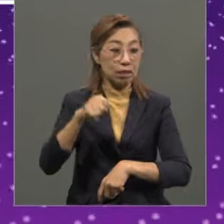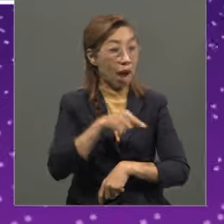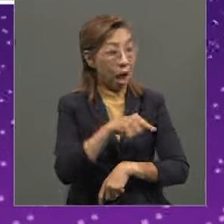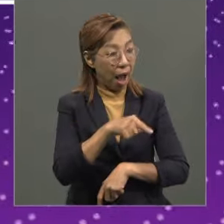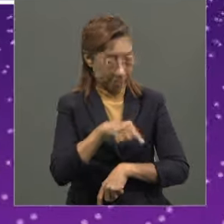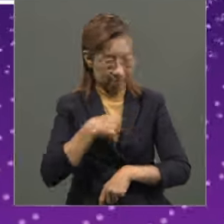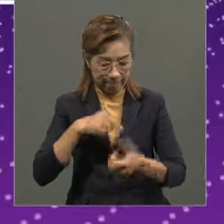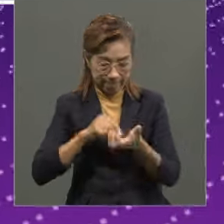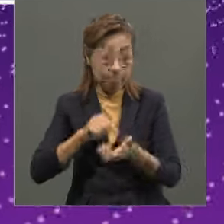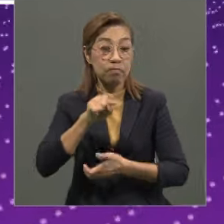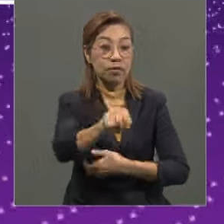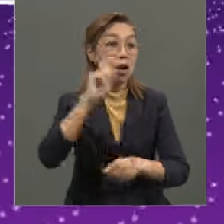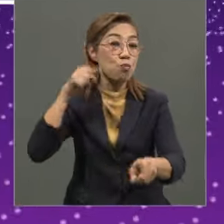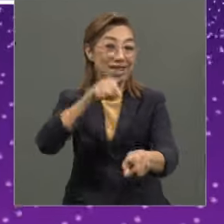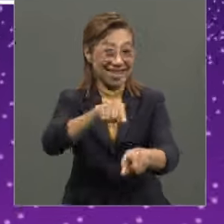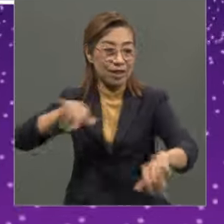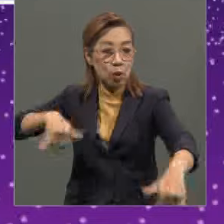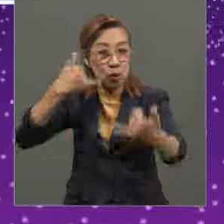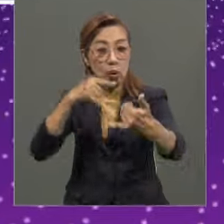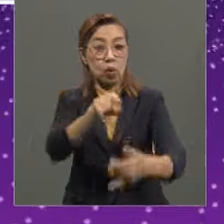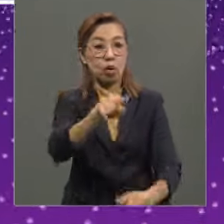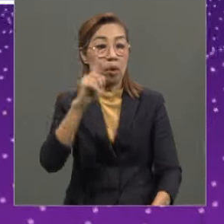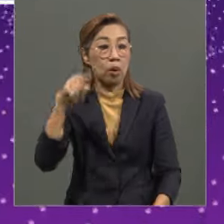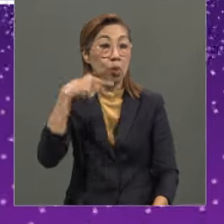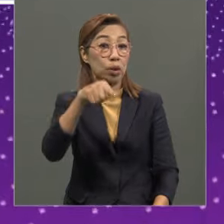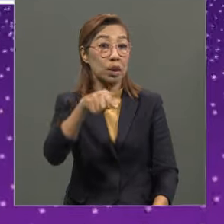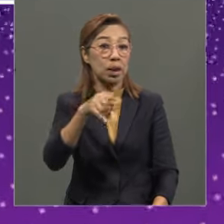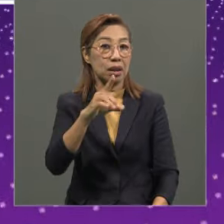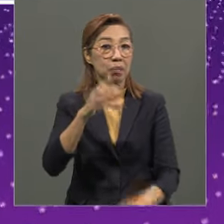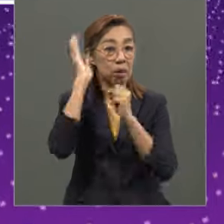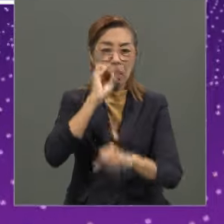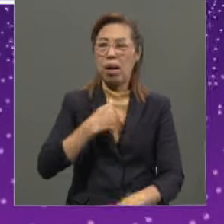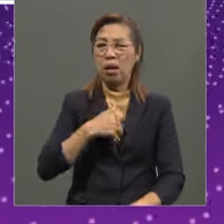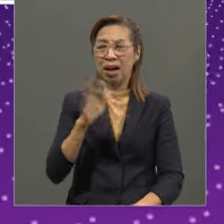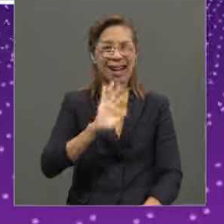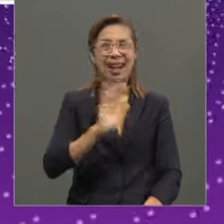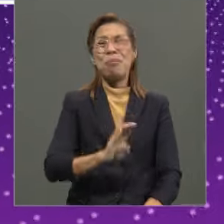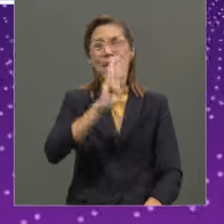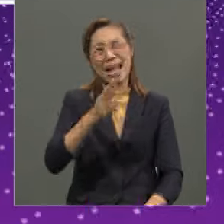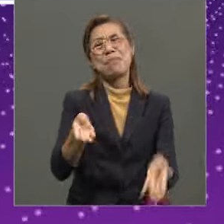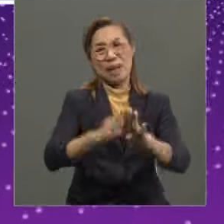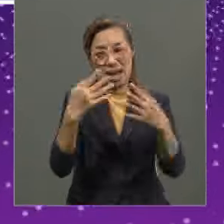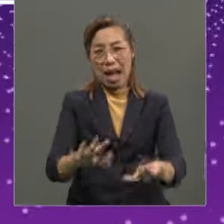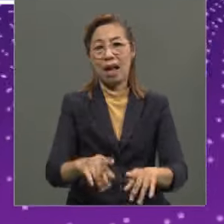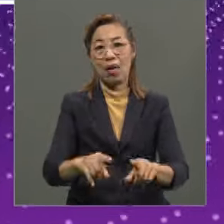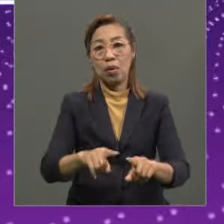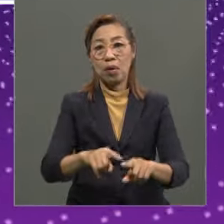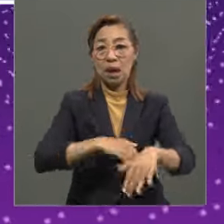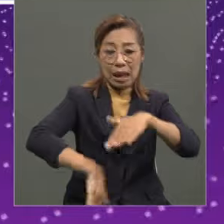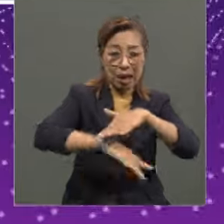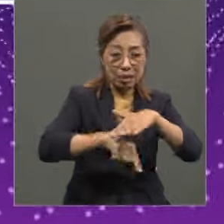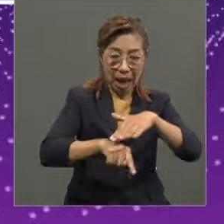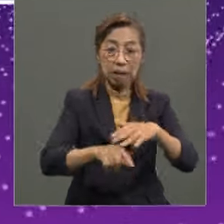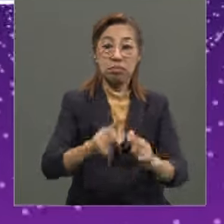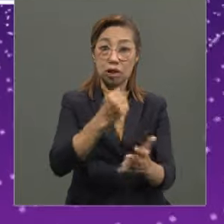ธีกรโทรเข้าไปหาเนี่ยนะเขาโทรบอกว่าเอ้ยบริษัทเนี้ยปิดไปแล้วนะหลักฐานการทำธุรกิจทุกอย่างเนี่ยถูกต้